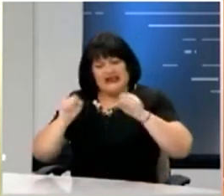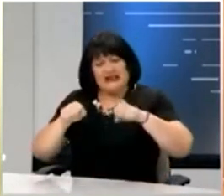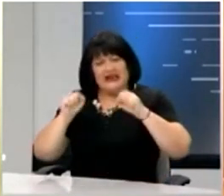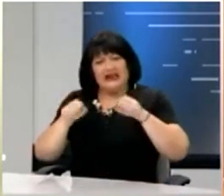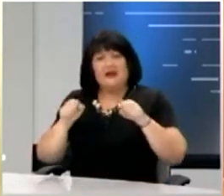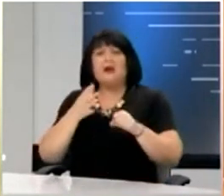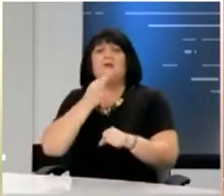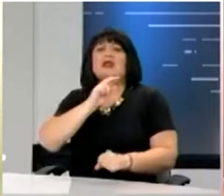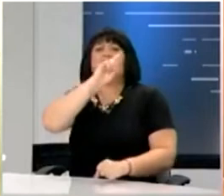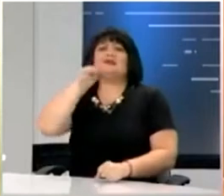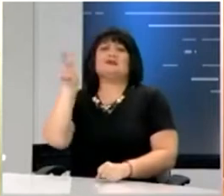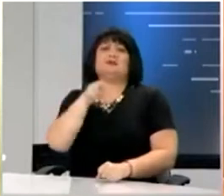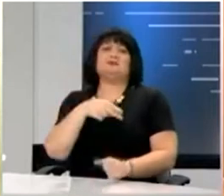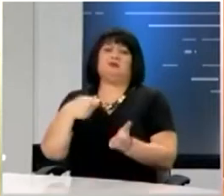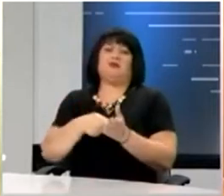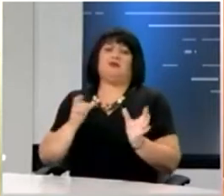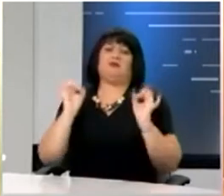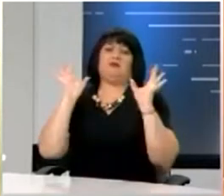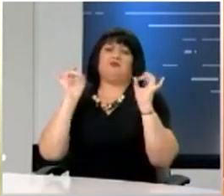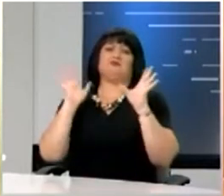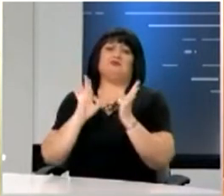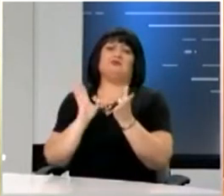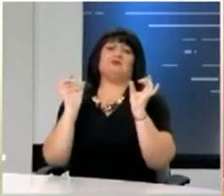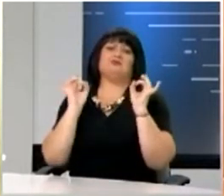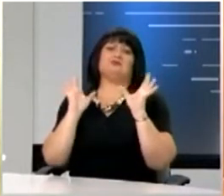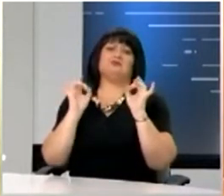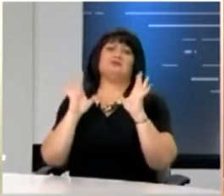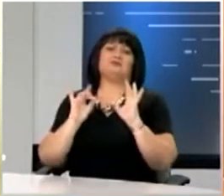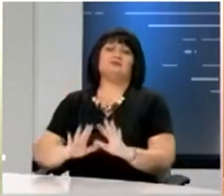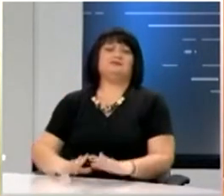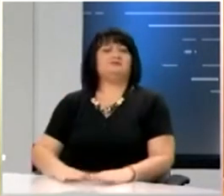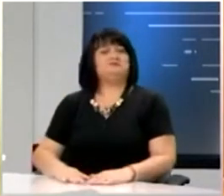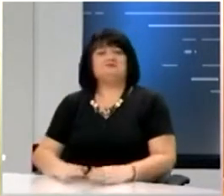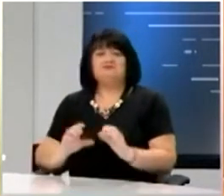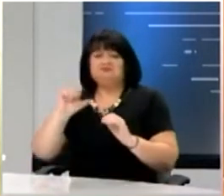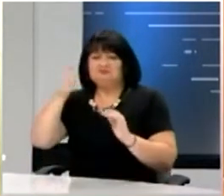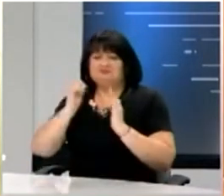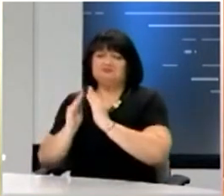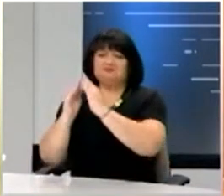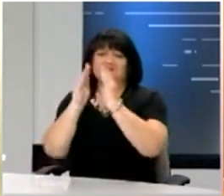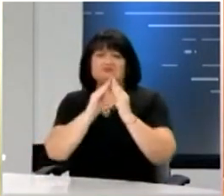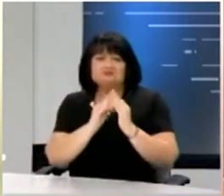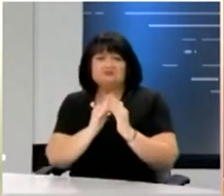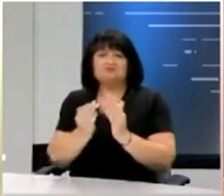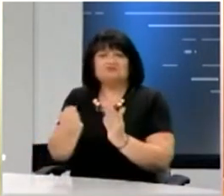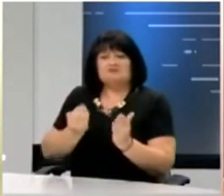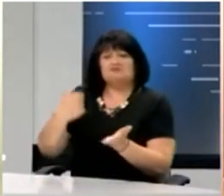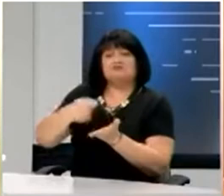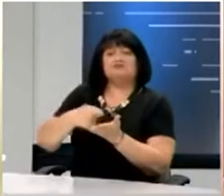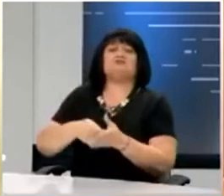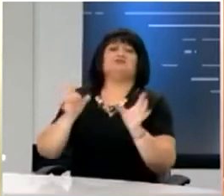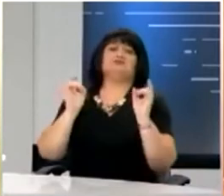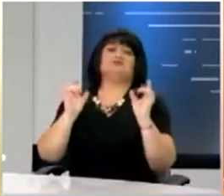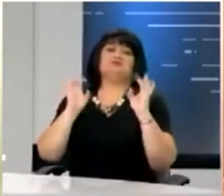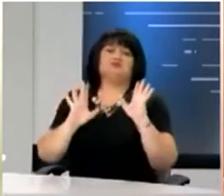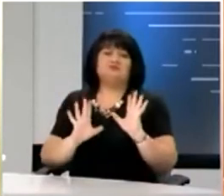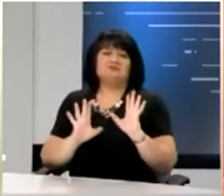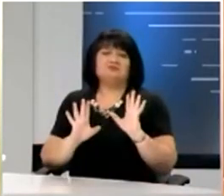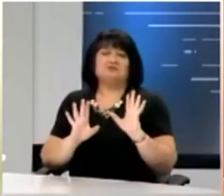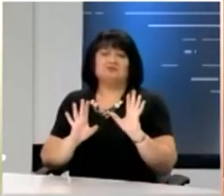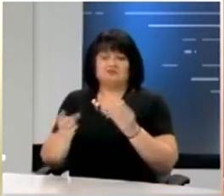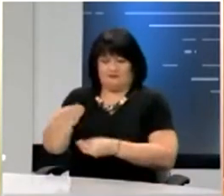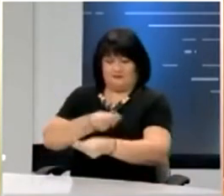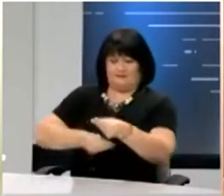ουσιαστική φοροαπαλλαγή, δεν κάνει τίποτα για τη χρεοδουλοπαρικία, δεν κάνει τίποτα για την 100% προπληρωμή φόρου. Αυτό είναι το